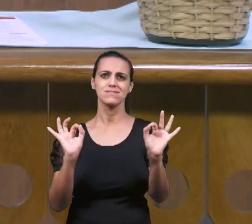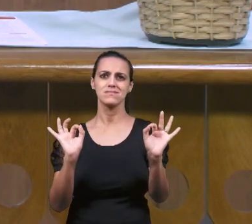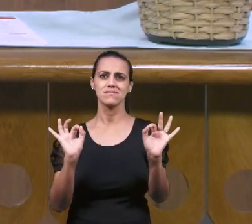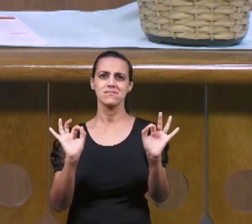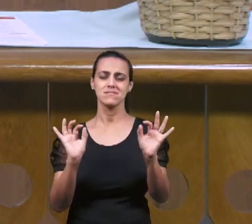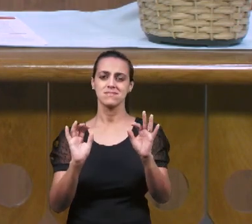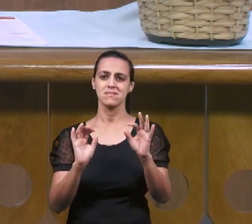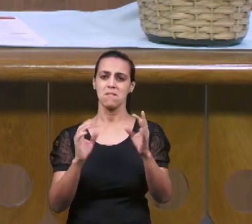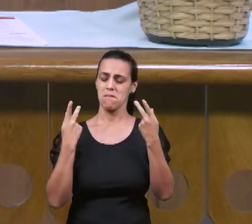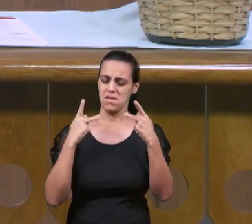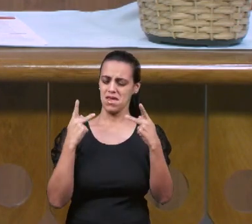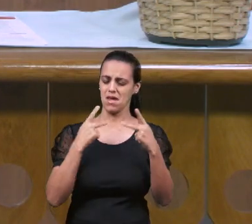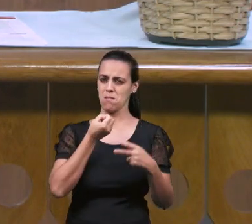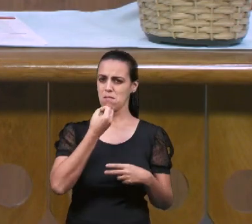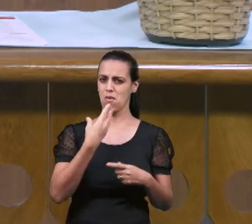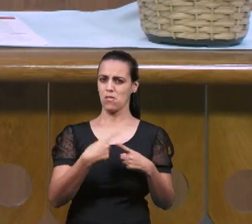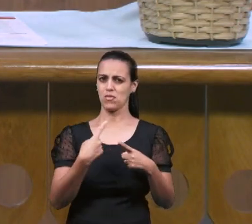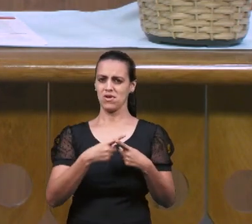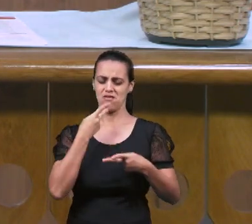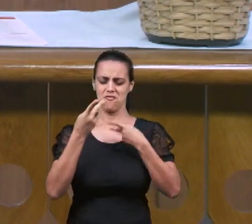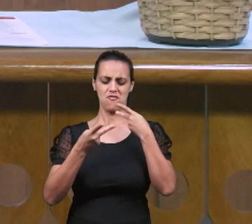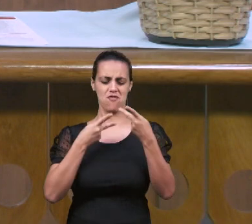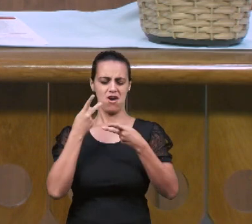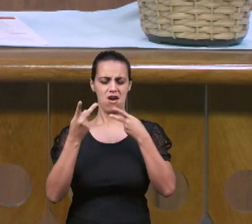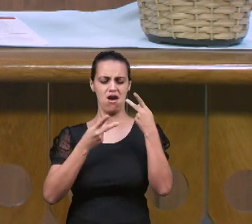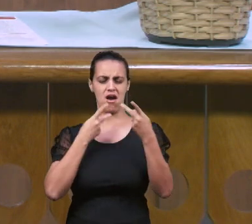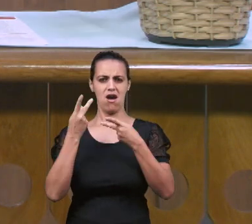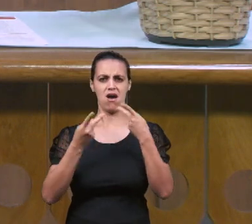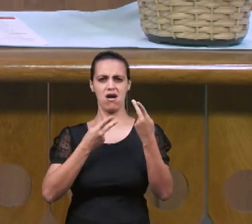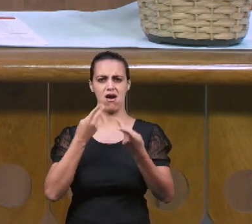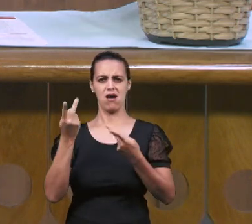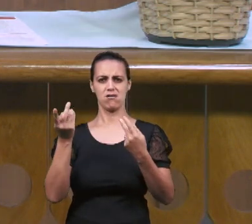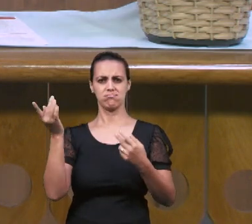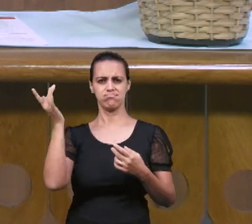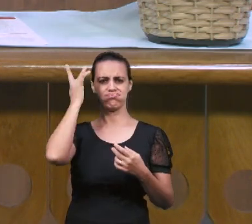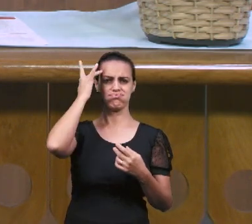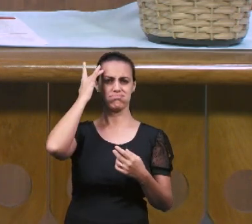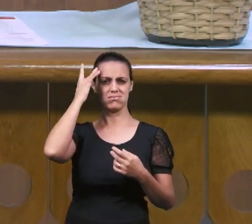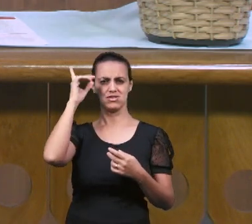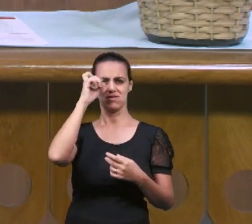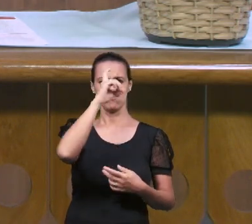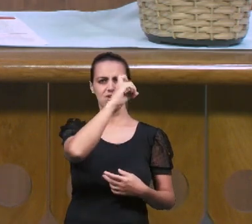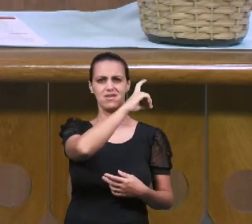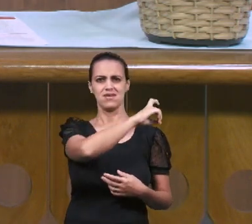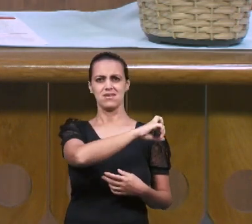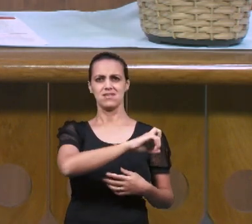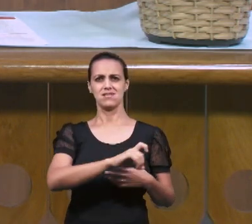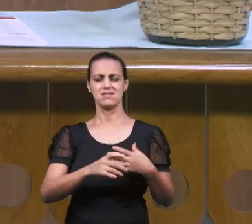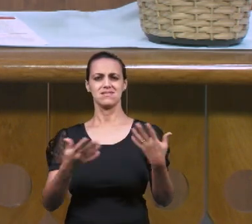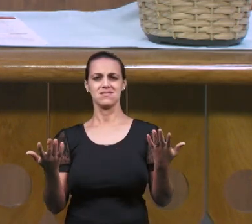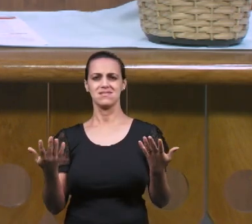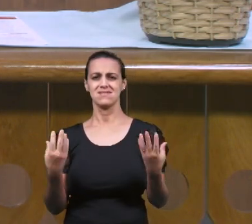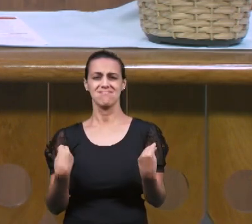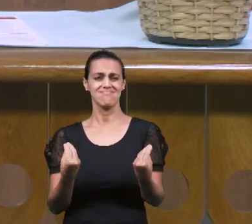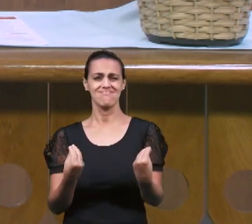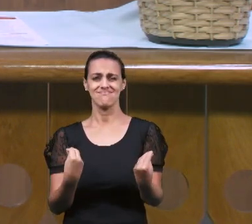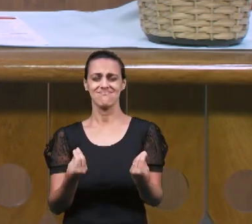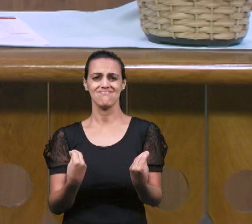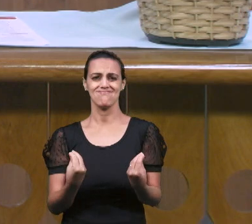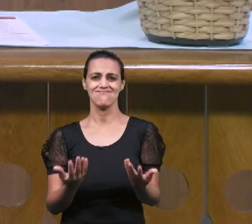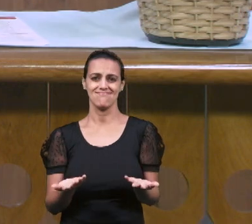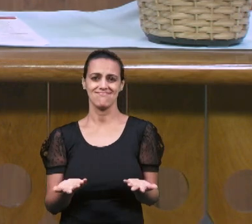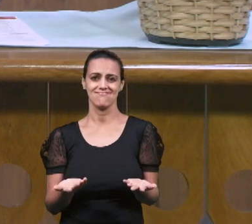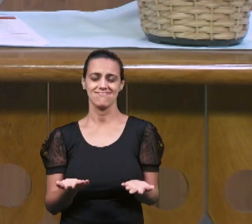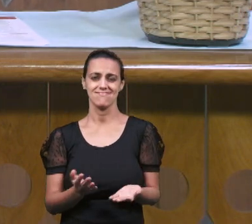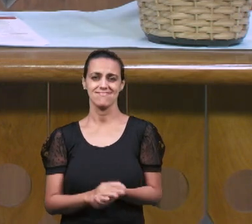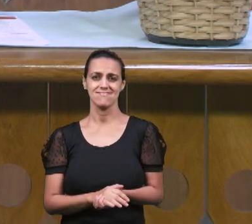chose de merveilleuse, parce que c'est ceci, cela. Mais vous avez compris? Ah, c'est parce que